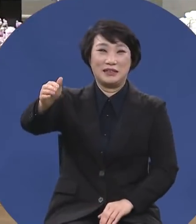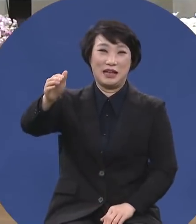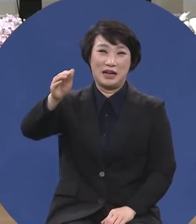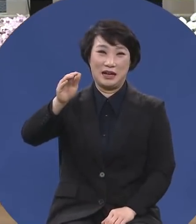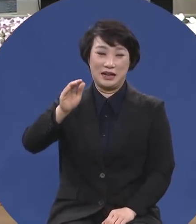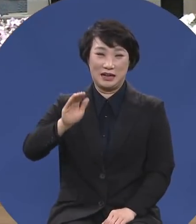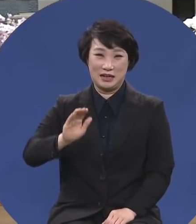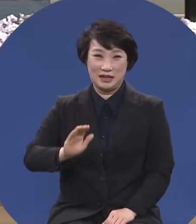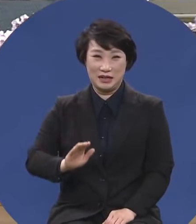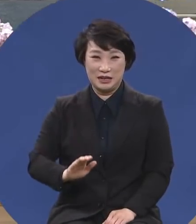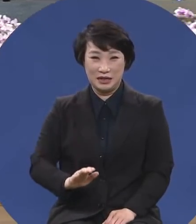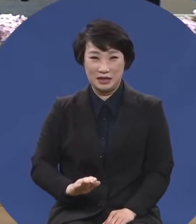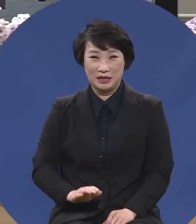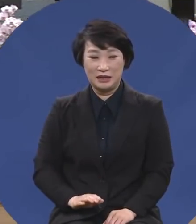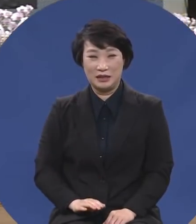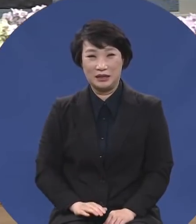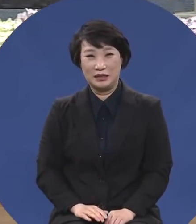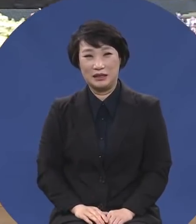갑니다.